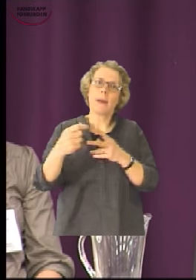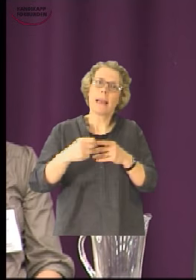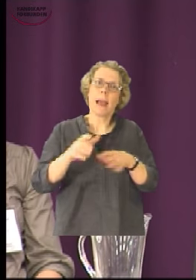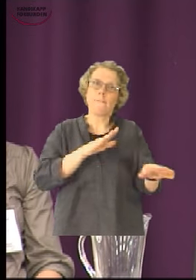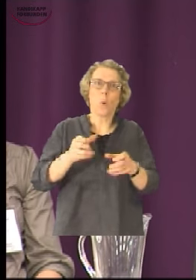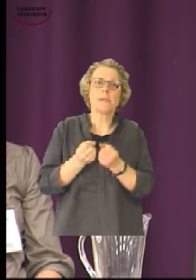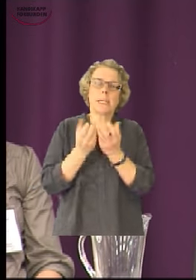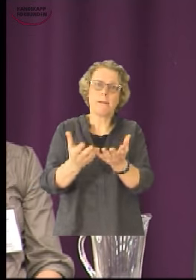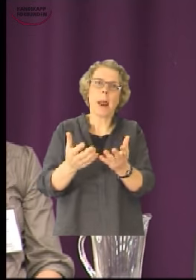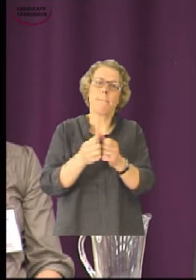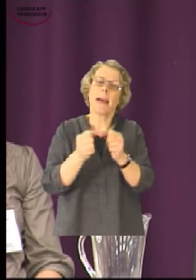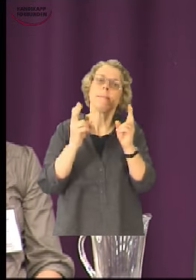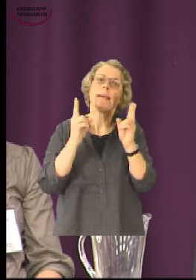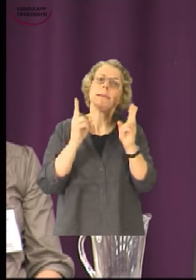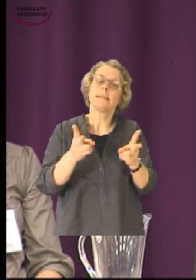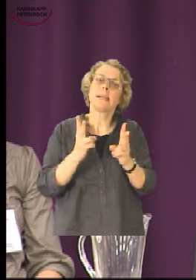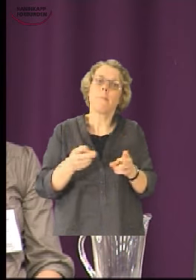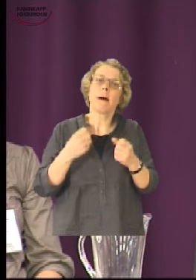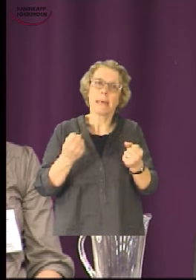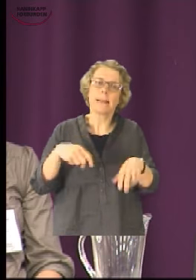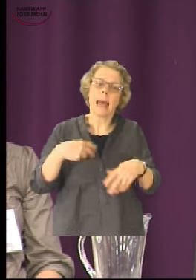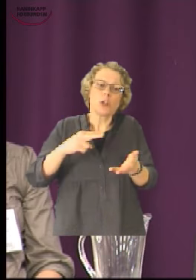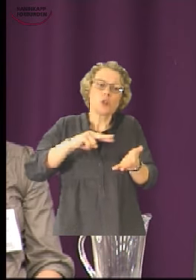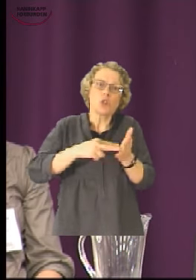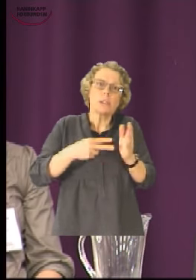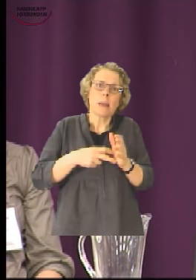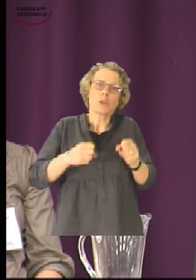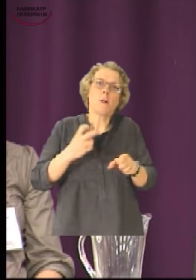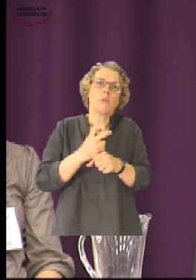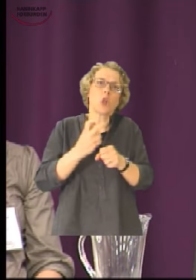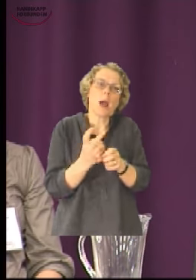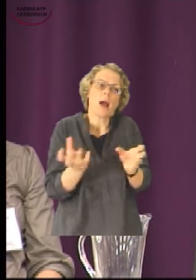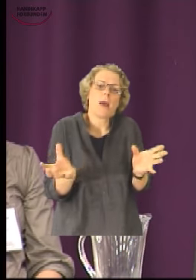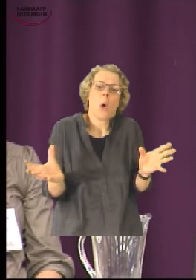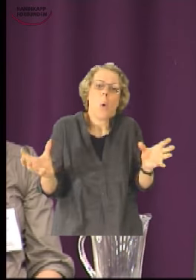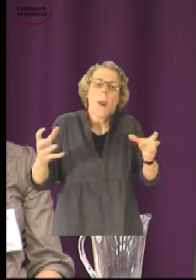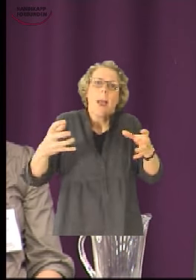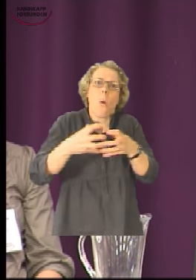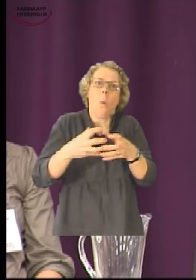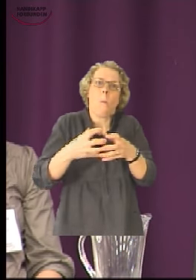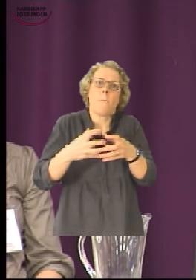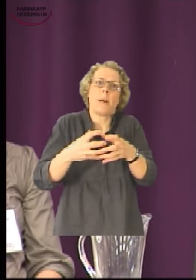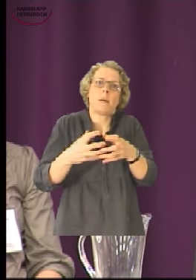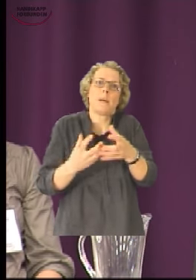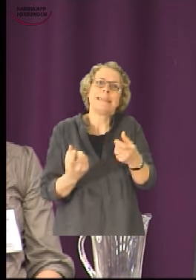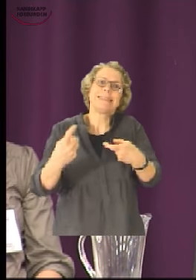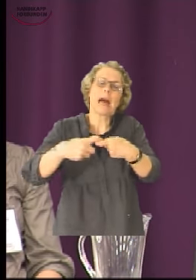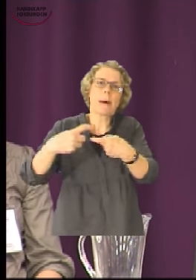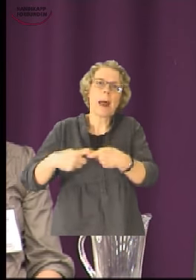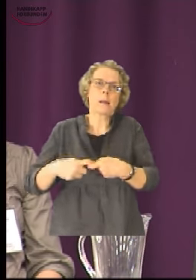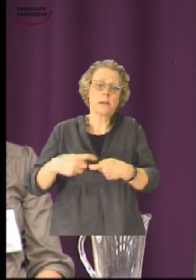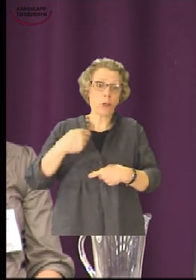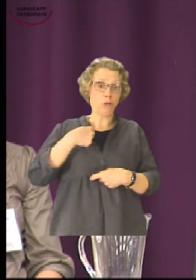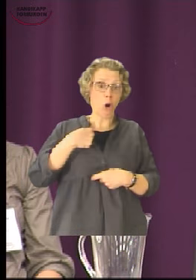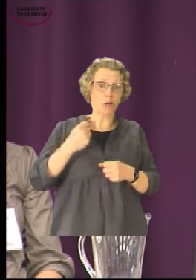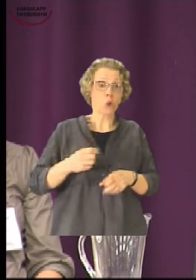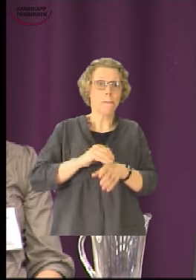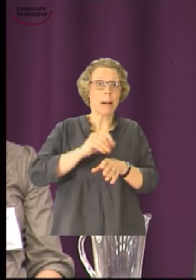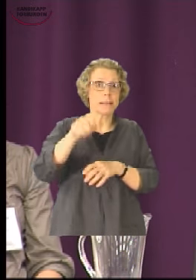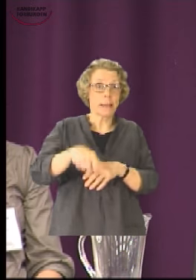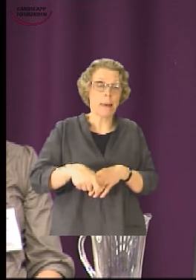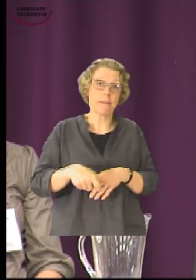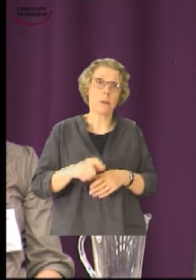viktigt att systemet försöker hålla ihop sammanhanget. Det kan inte vara som det är idag att det är jag som patient, oftast de som